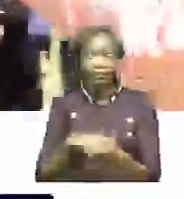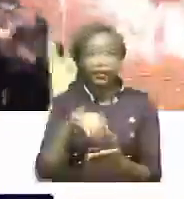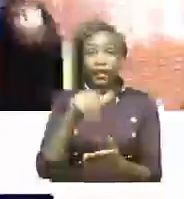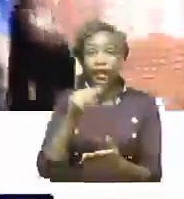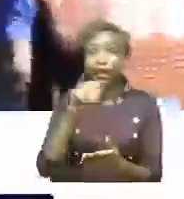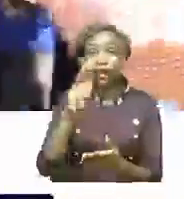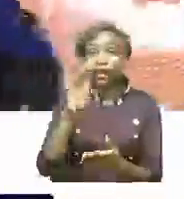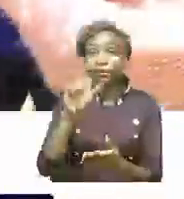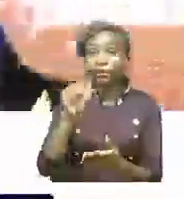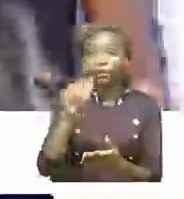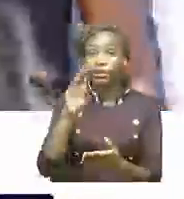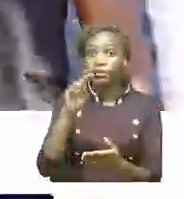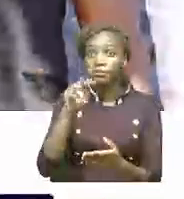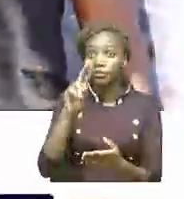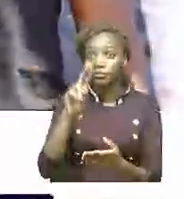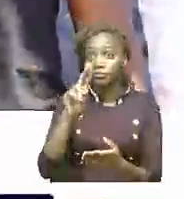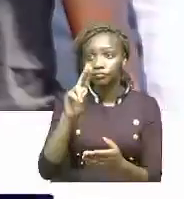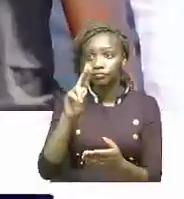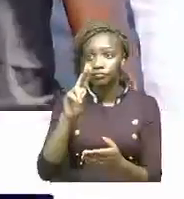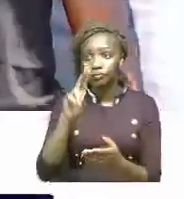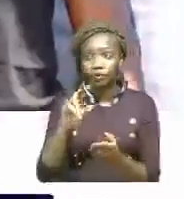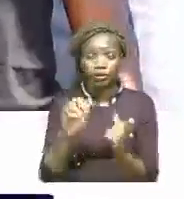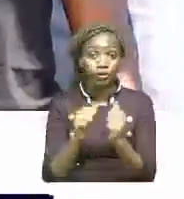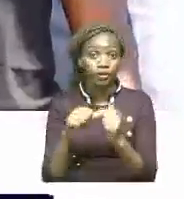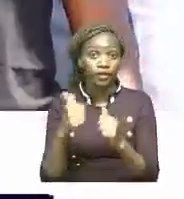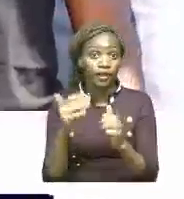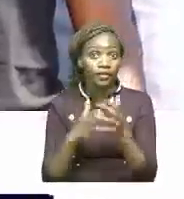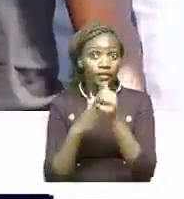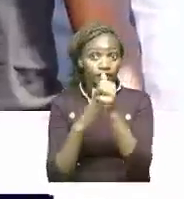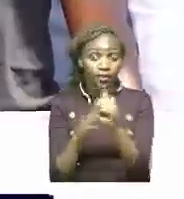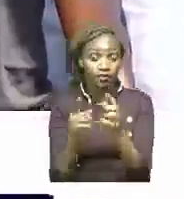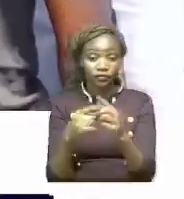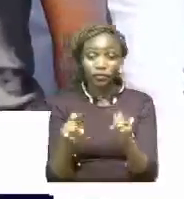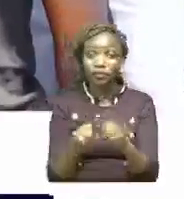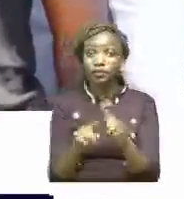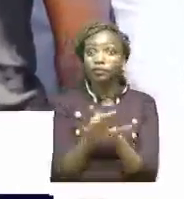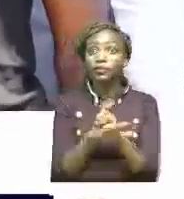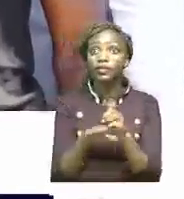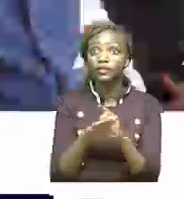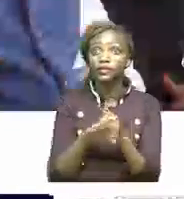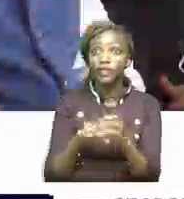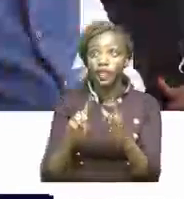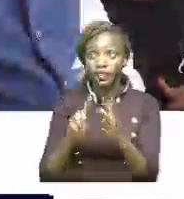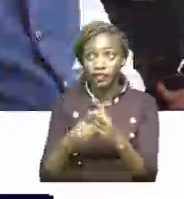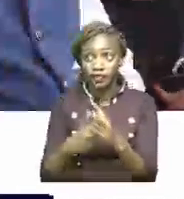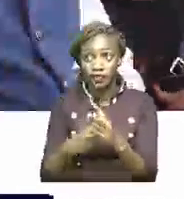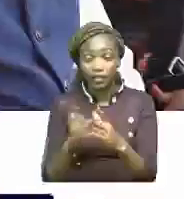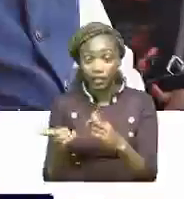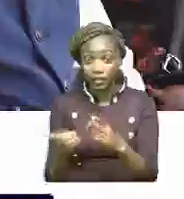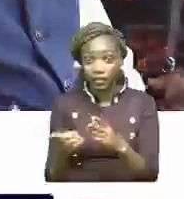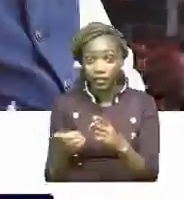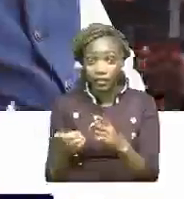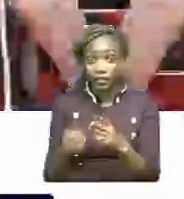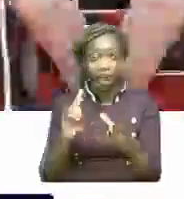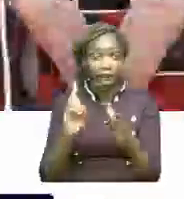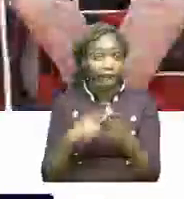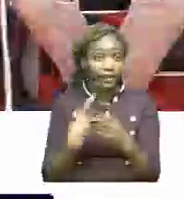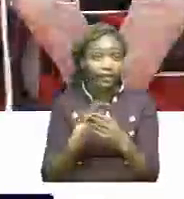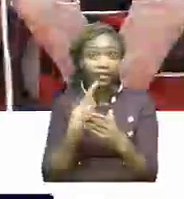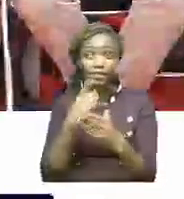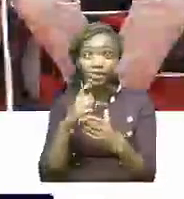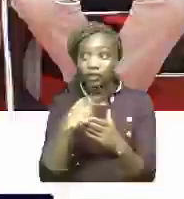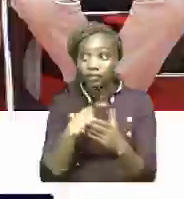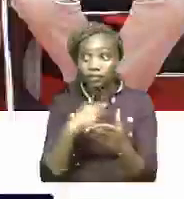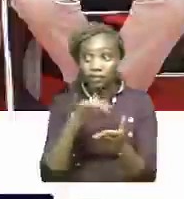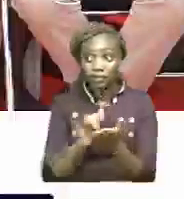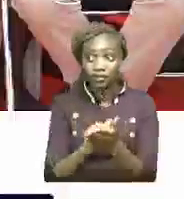Mwamba, ambaye kwa ushirikiano na viongozi wengine kutoka eneo hilo walianzisha utamaduni huu, akinieleza kwamba bali na